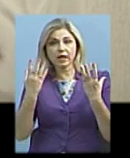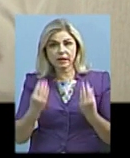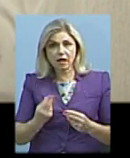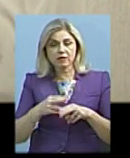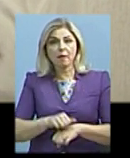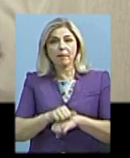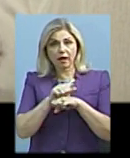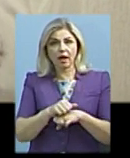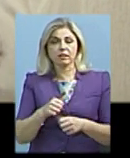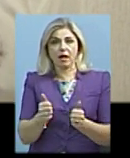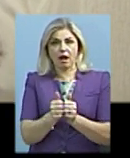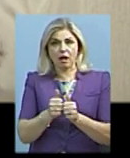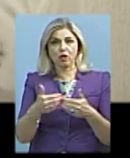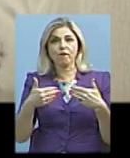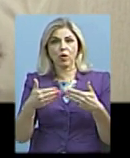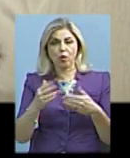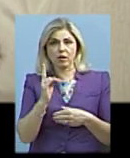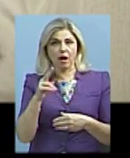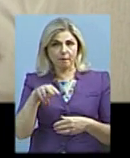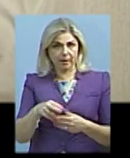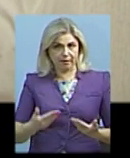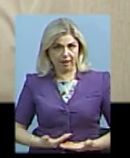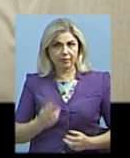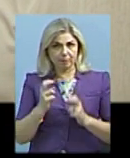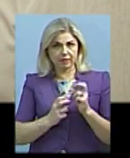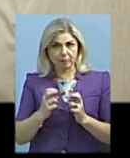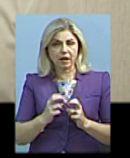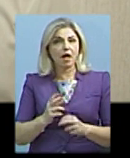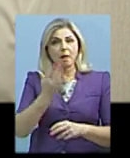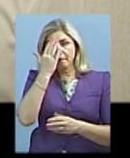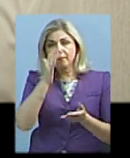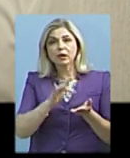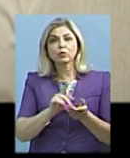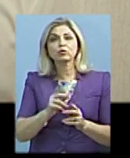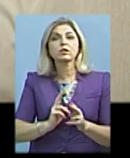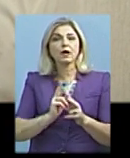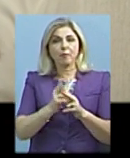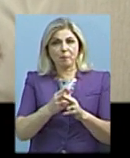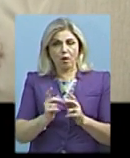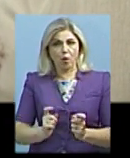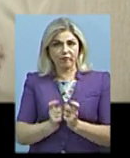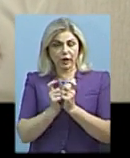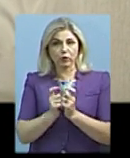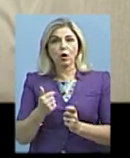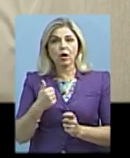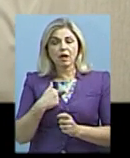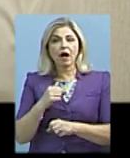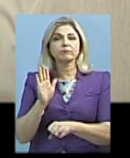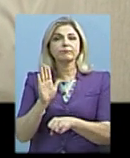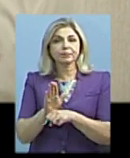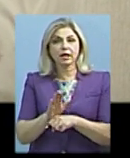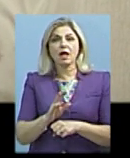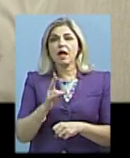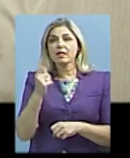під ворота КП. З метою, запобігти конфлікту, я віддав розпорядження в неділю